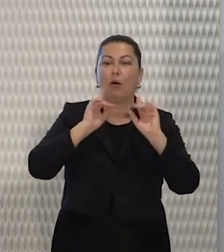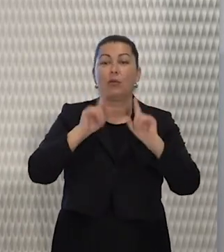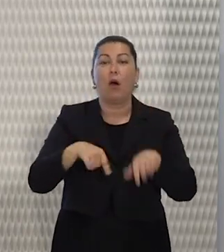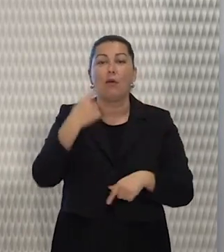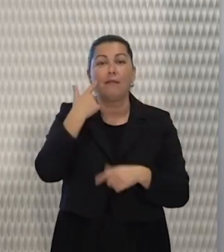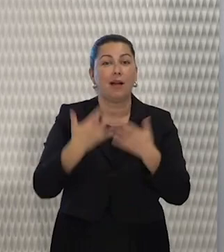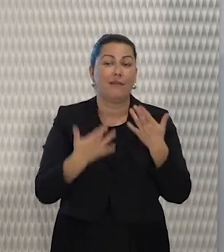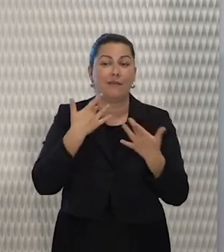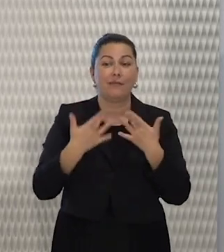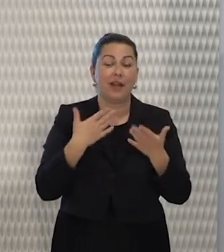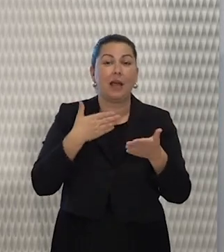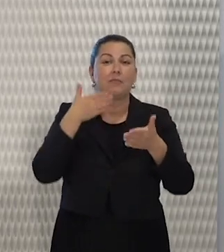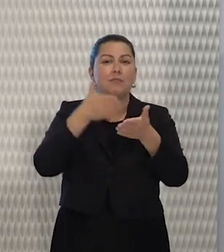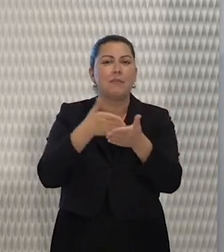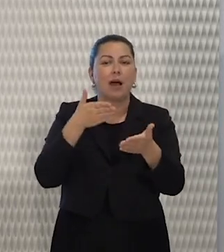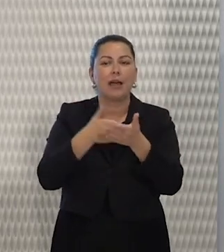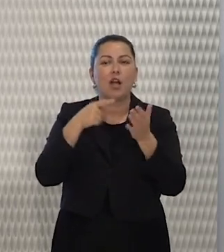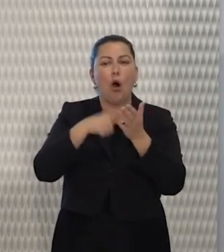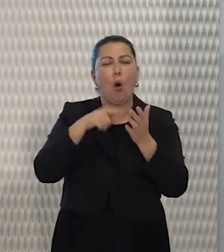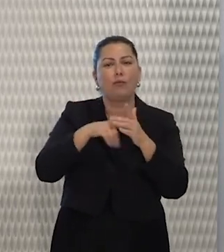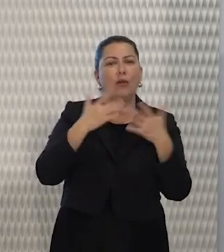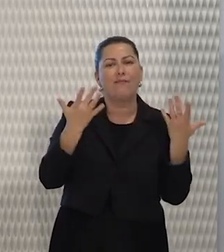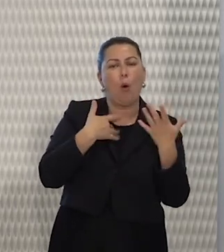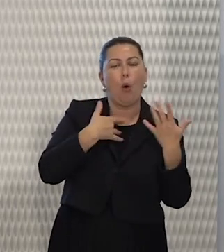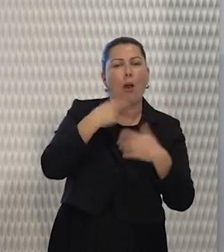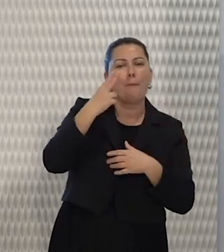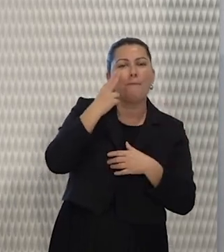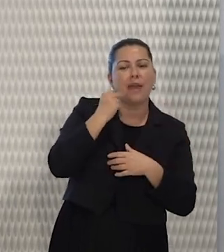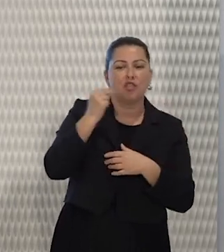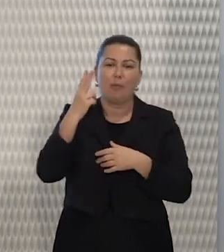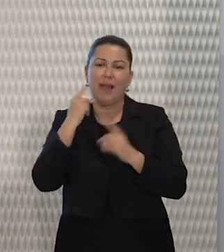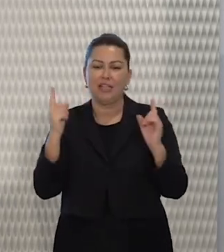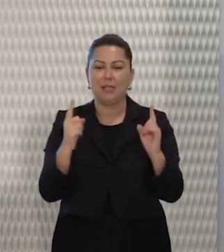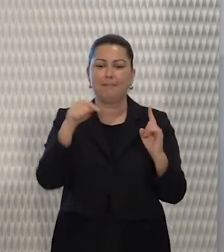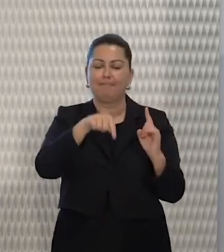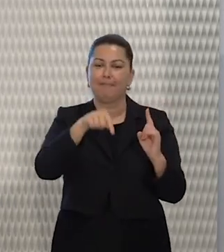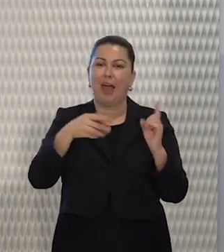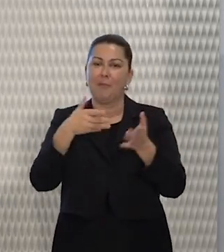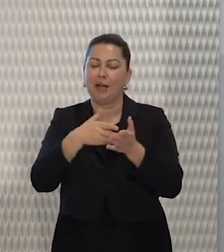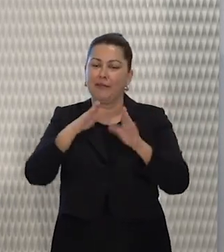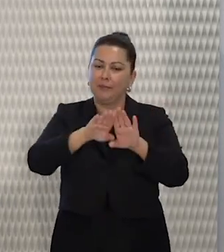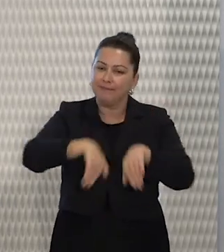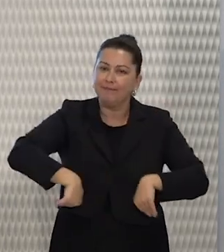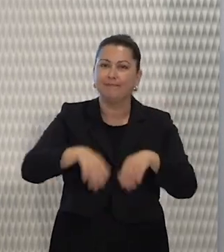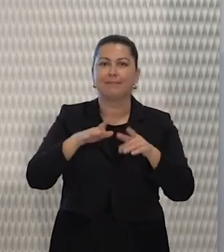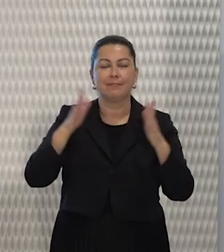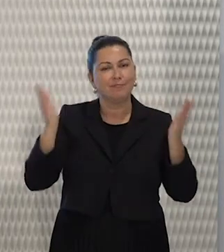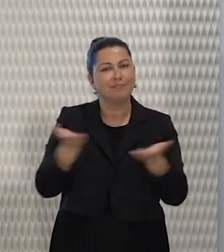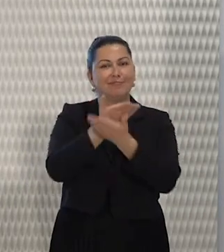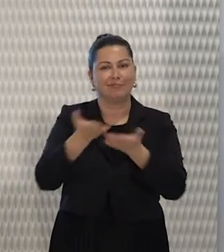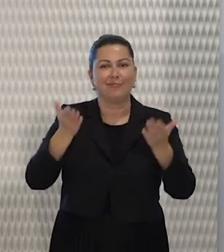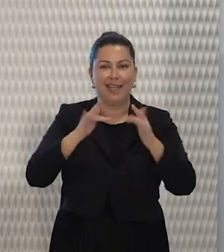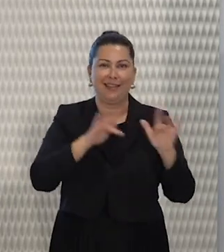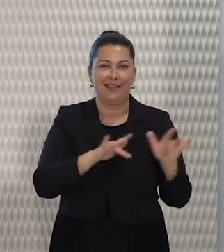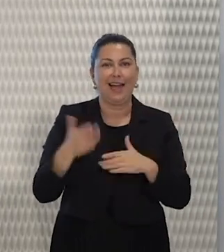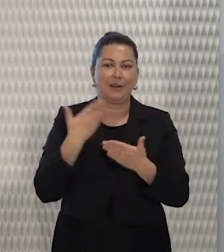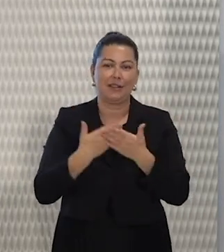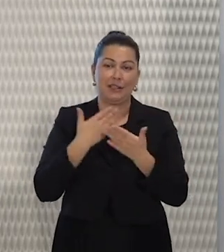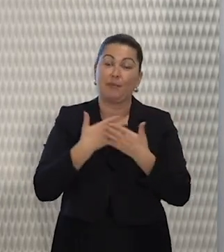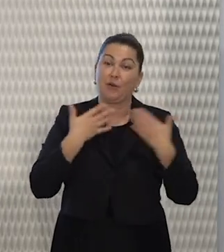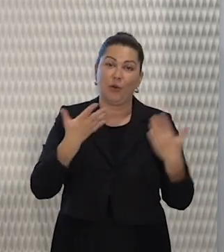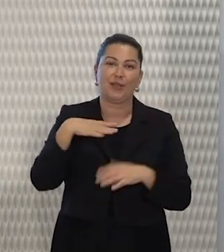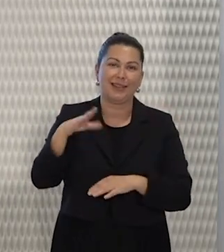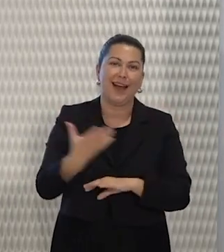auch die Barrieren, die oftmals in den zwischenmenschlichen Beziehungen noch da sind, aus dem Weg geräumt wurden und damit einige ganz, ganz große